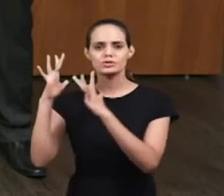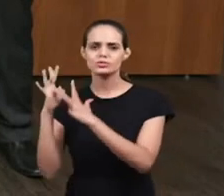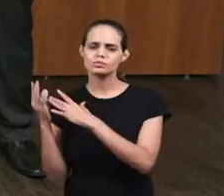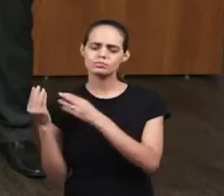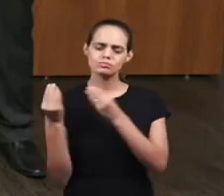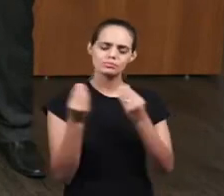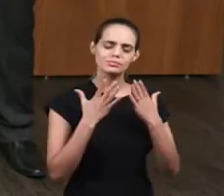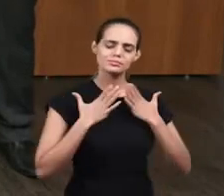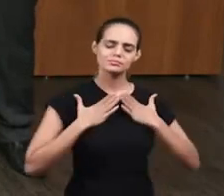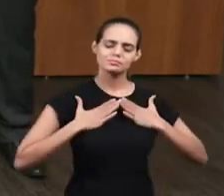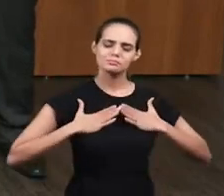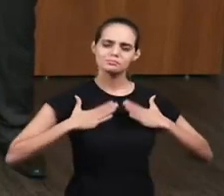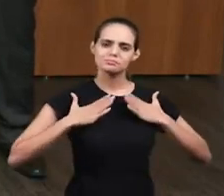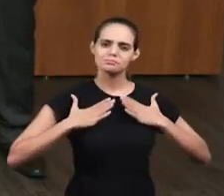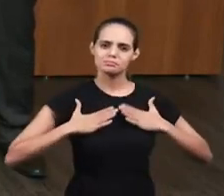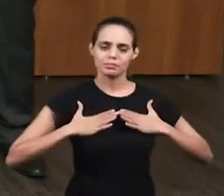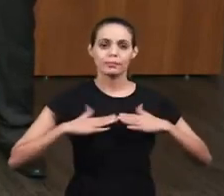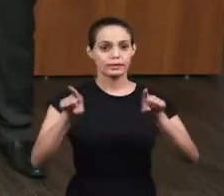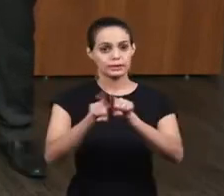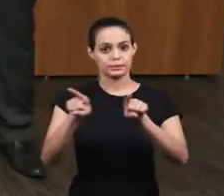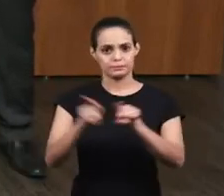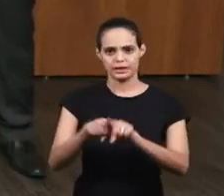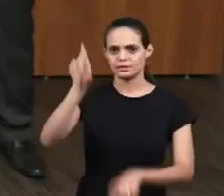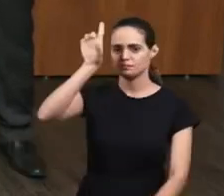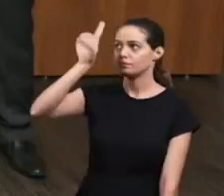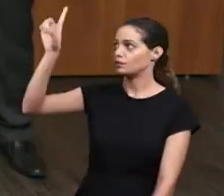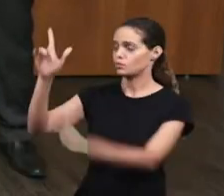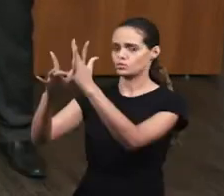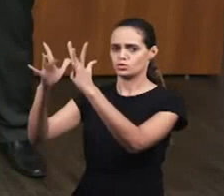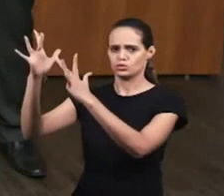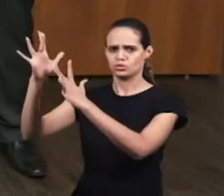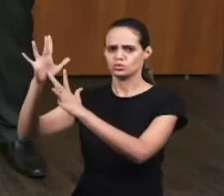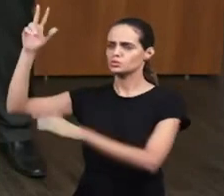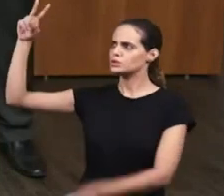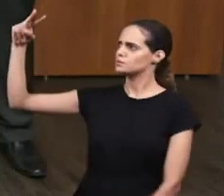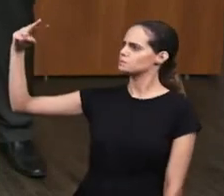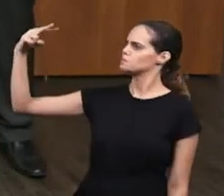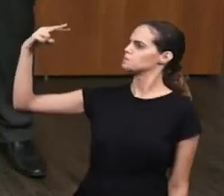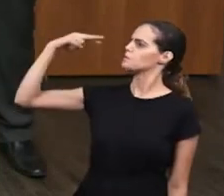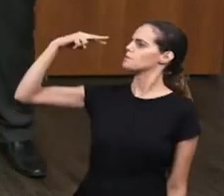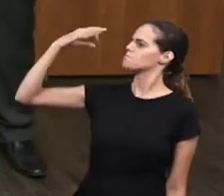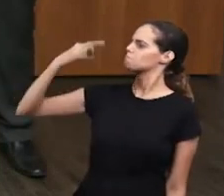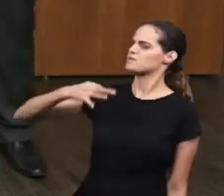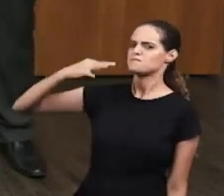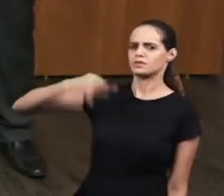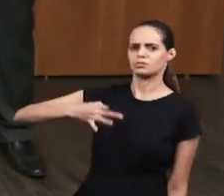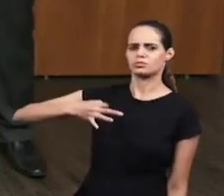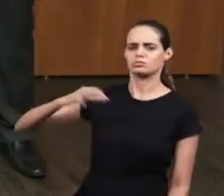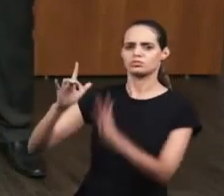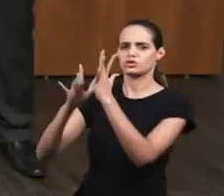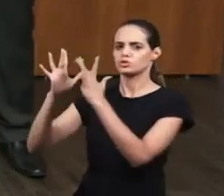zeigen, dass der Herr Jesus der gute Hirte ist, die Ruhe für die müde